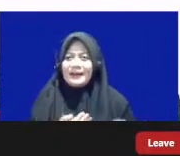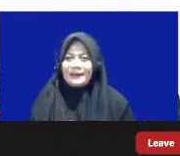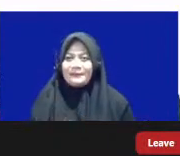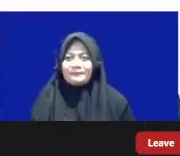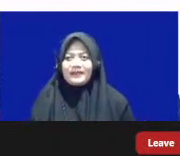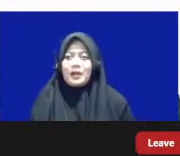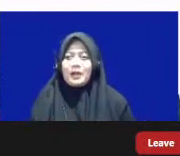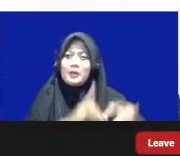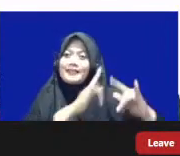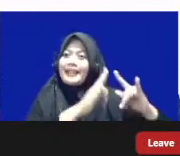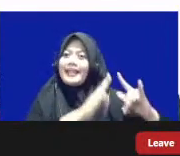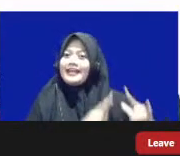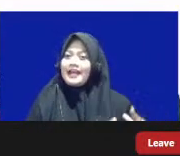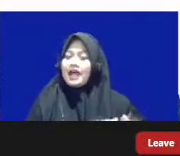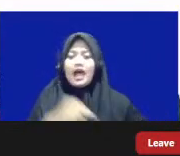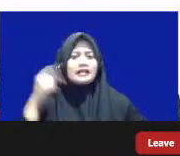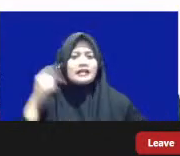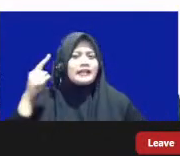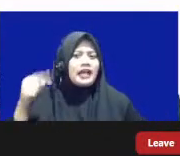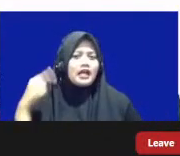itu